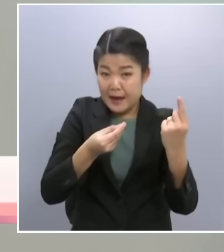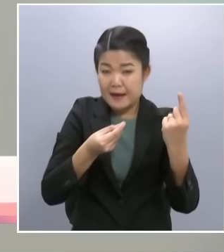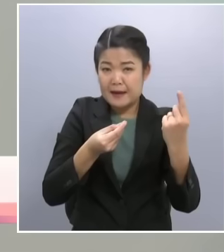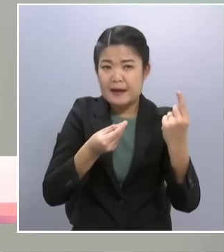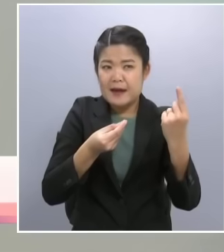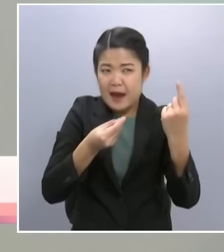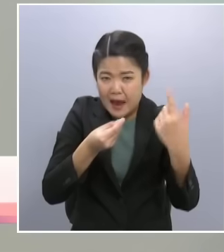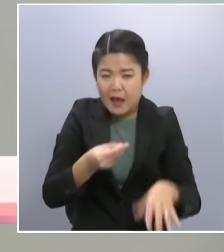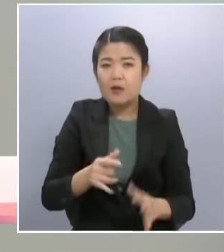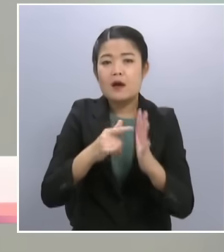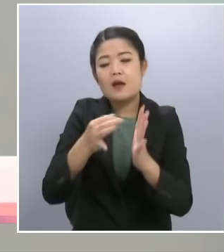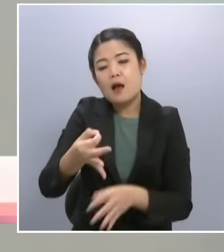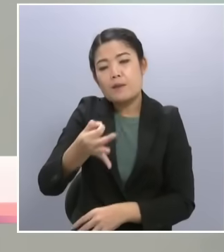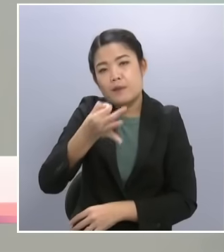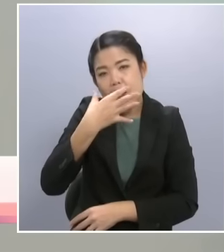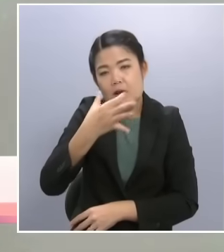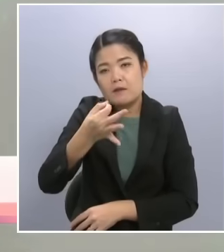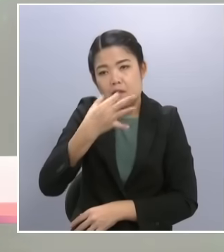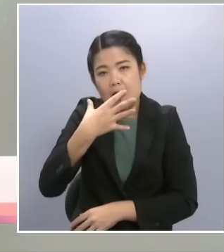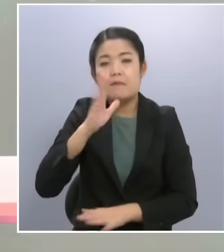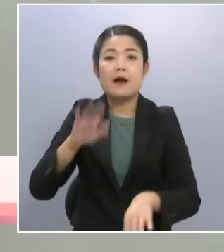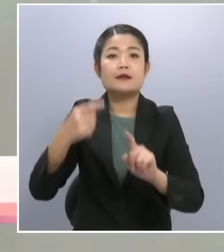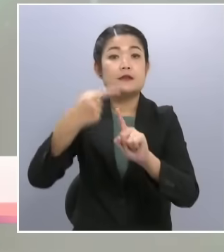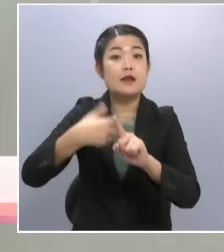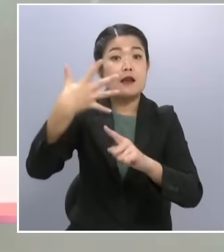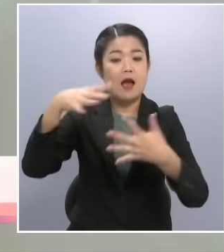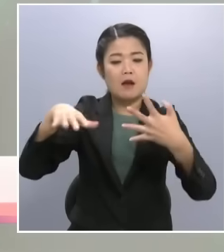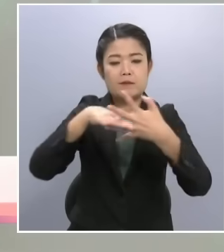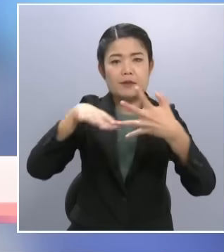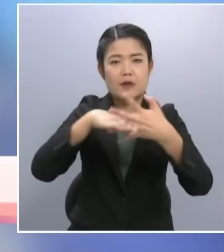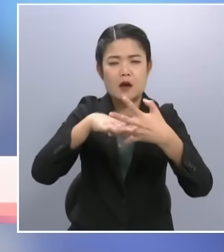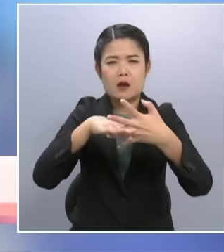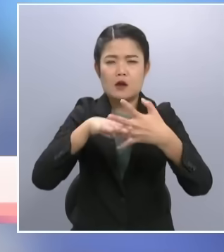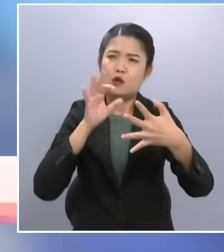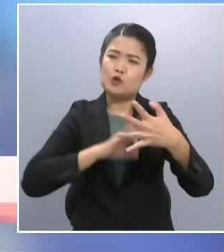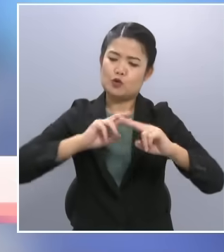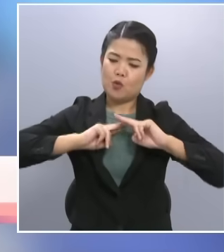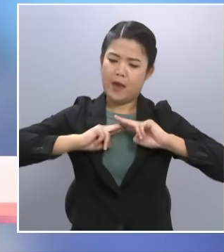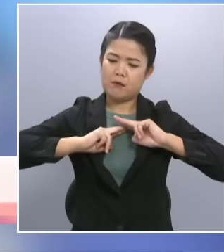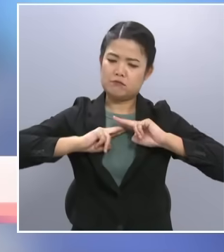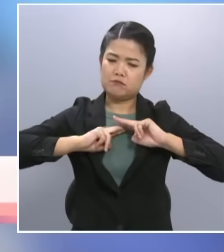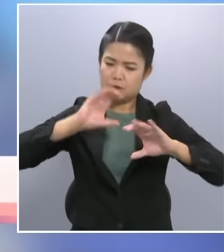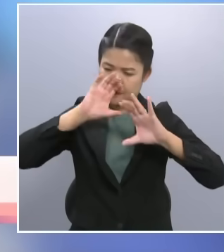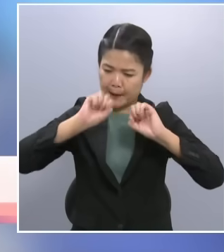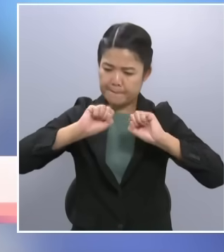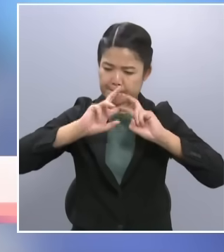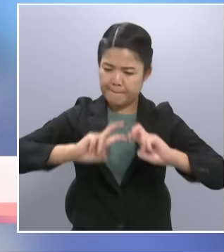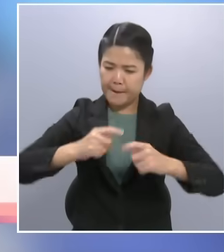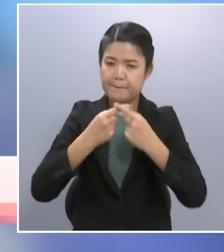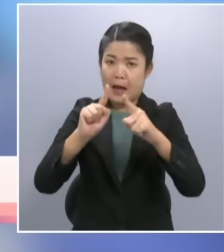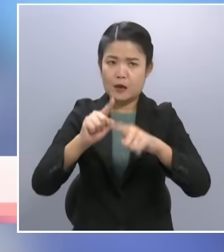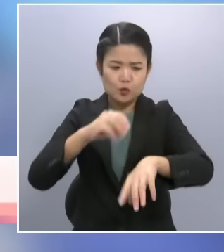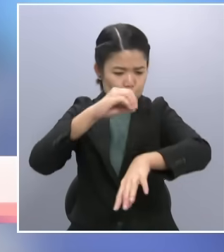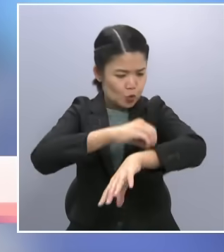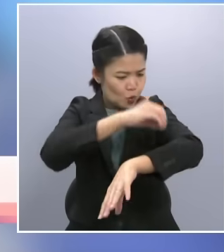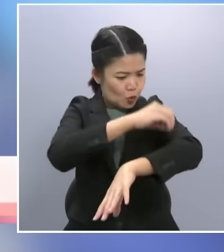หลังจากทานยาที่คุณหมอให้มาช่วงกลางเดือนพฤษภาคมเธอบอกว่าเธอเริ่มสังเกตว่าตัวเองมีอาการผิดปกติบางวันก็มีจุดขึ้น